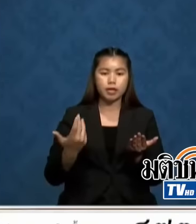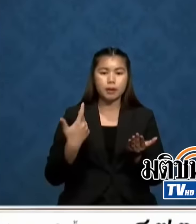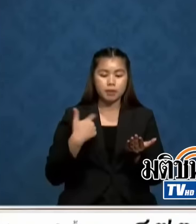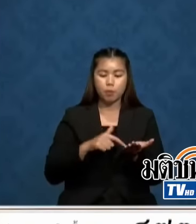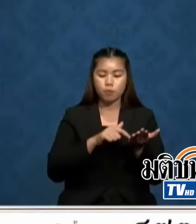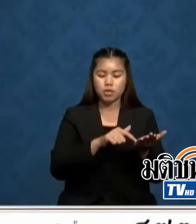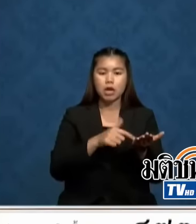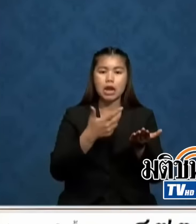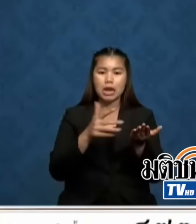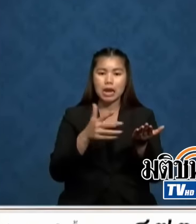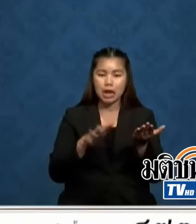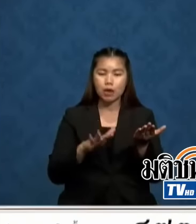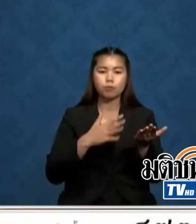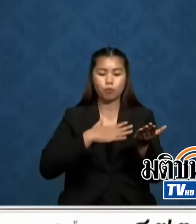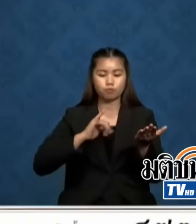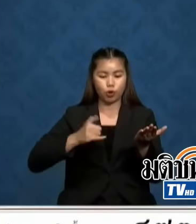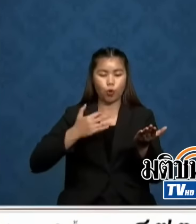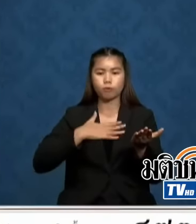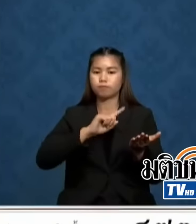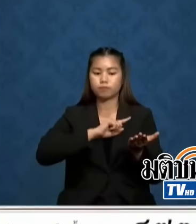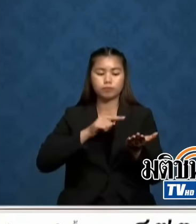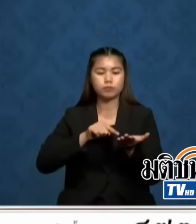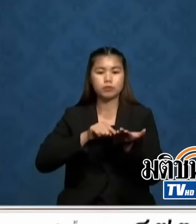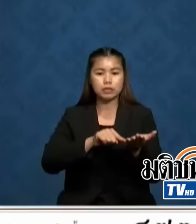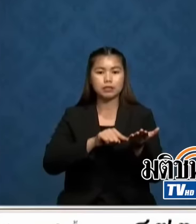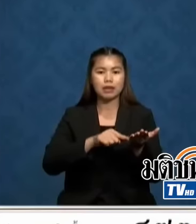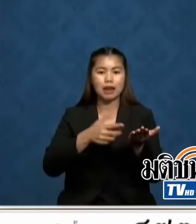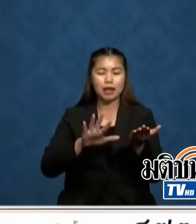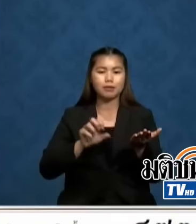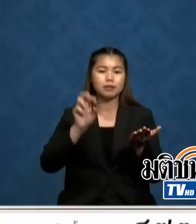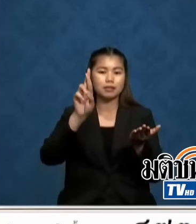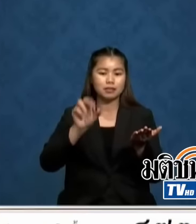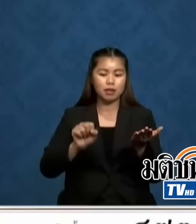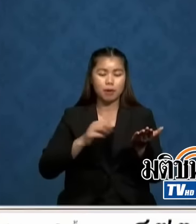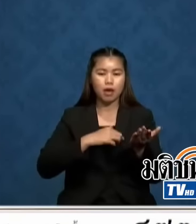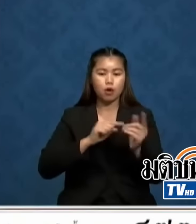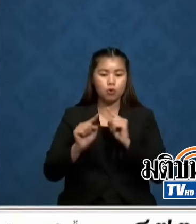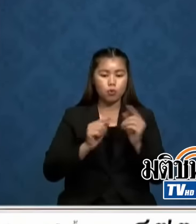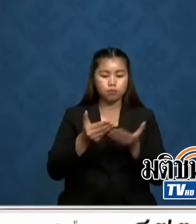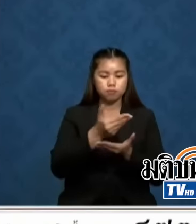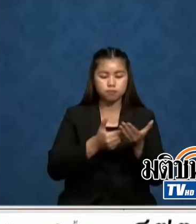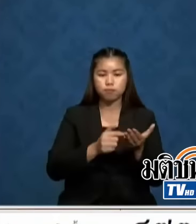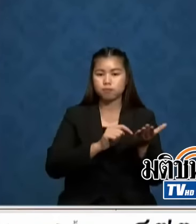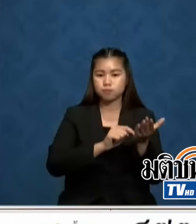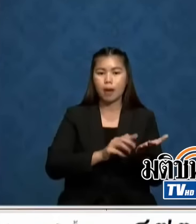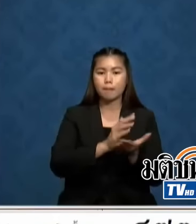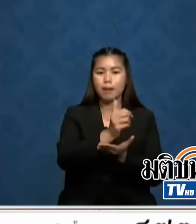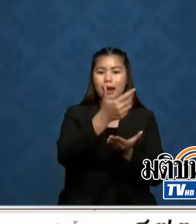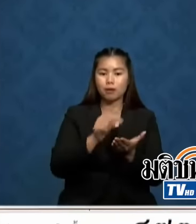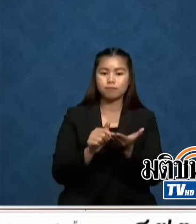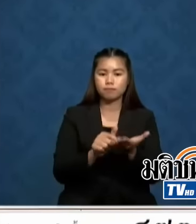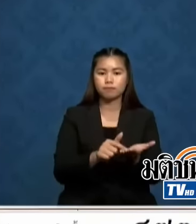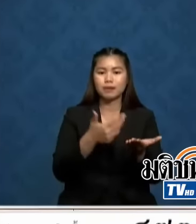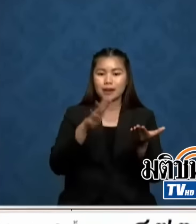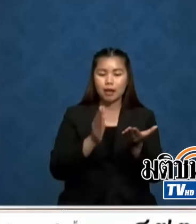คนยื่นเจ้าของยติยื่นเข้าไปนี่นะครับทางสภาได้มีการพิจารณาผ่านไปแล้ว 1ฉบับก็คือ